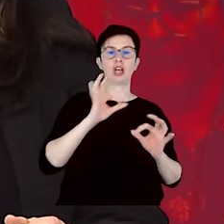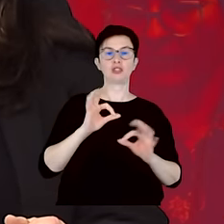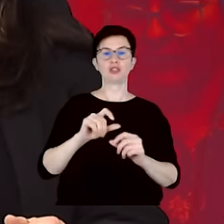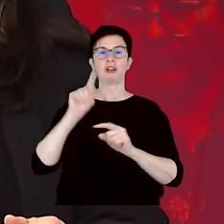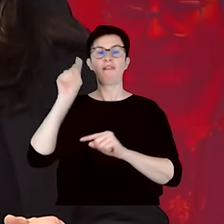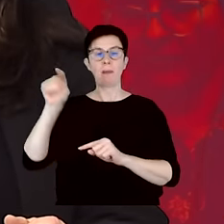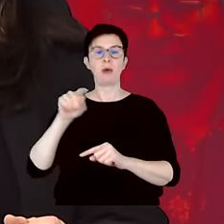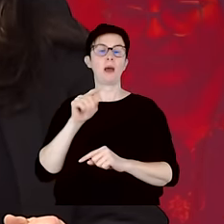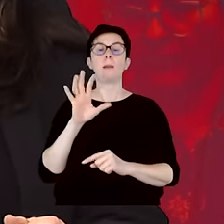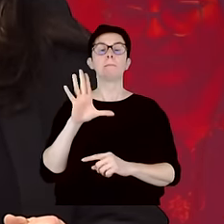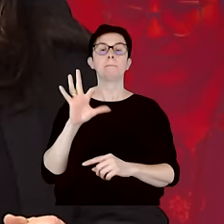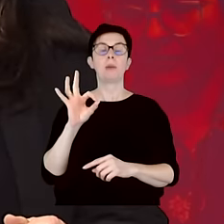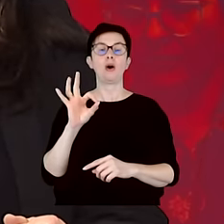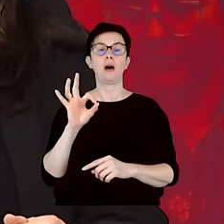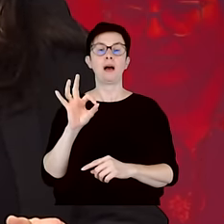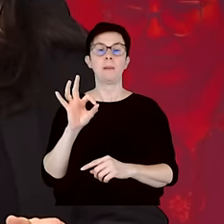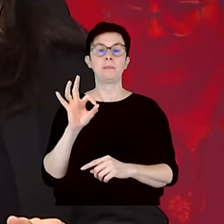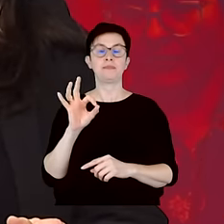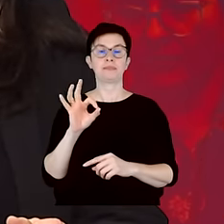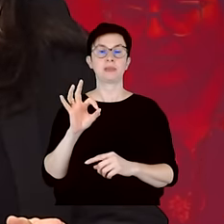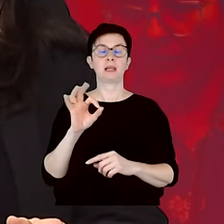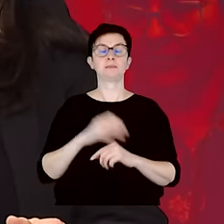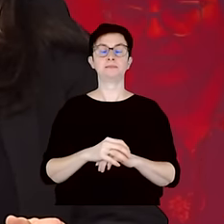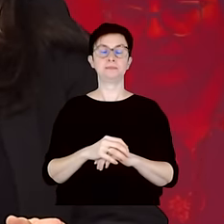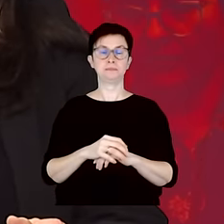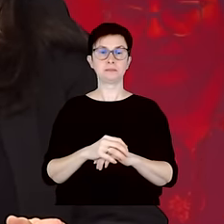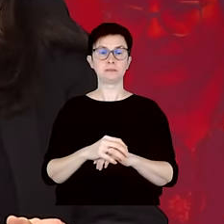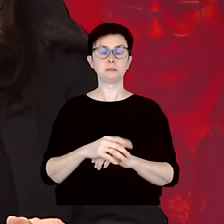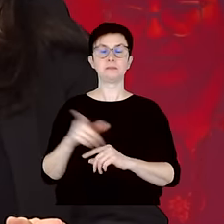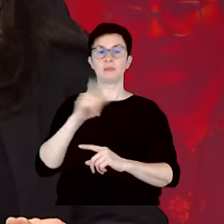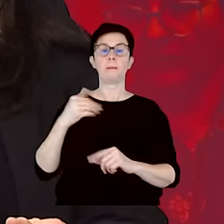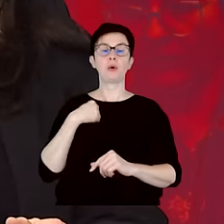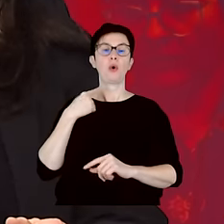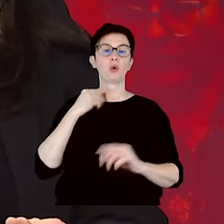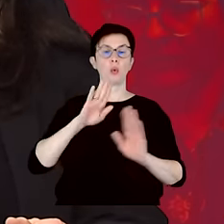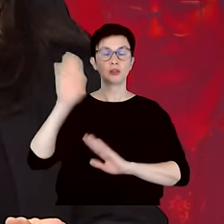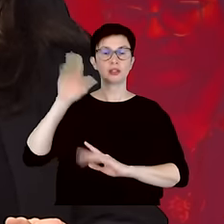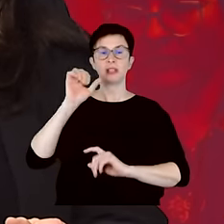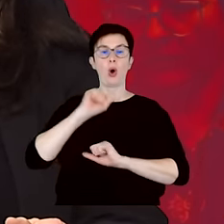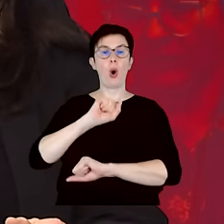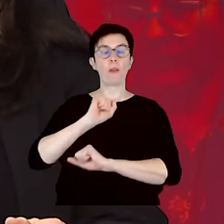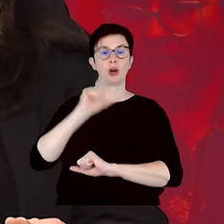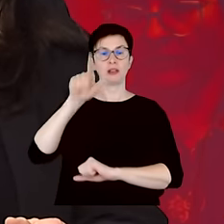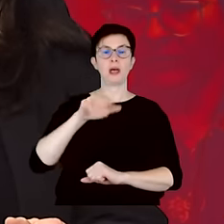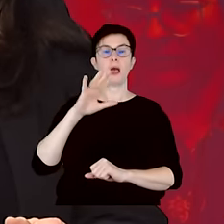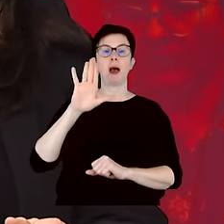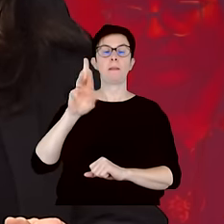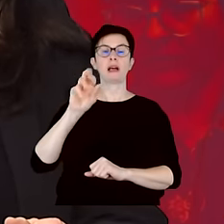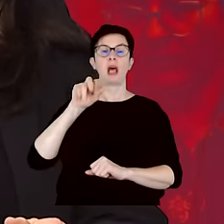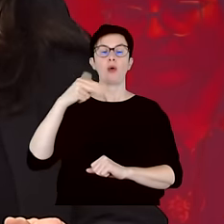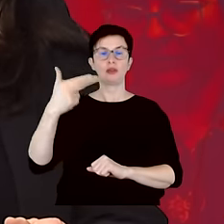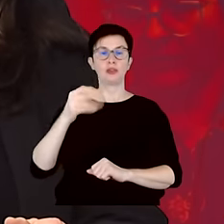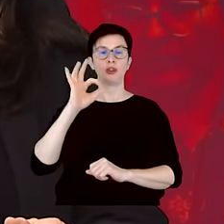przecież poza tym jeszcze głosowali za obroną pana Grzegorza Brauna, za obroną